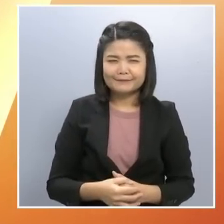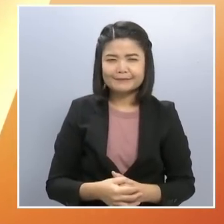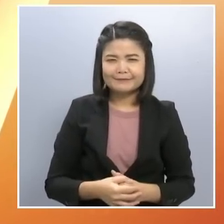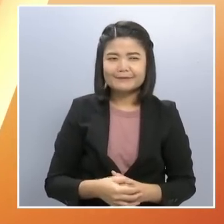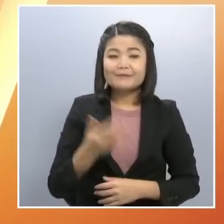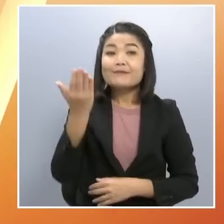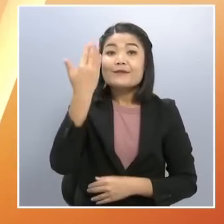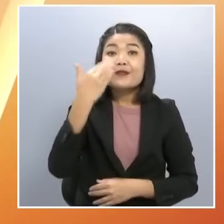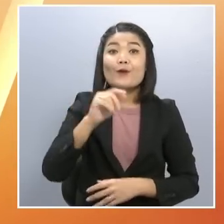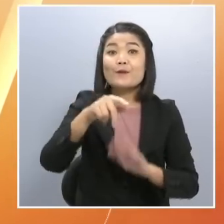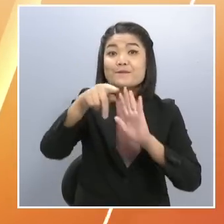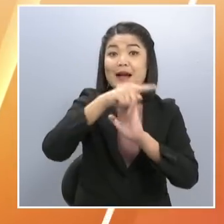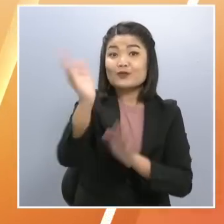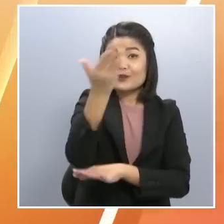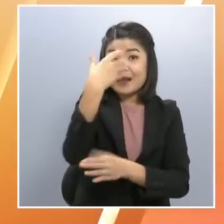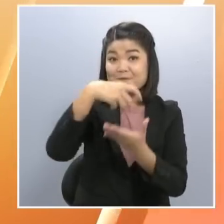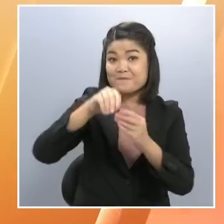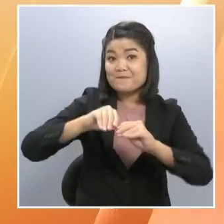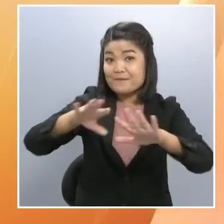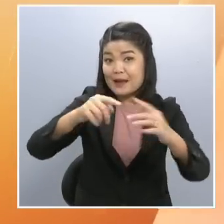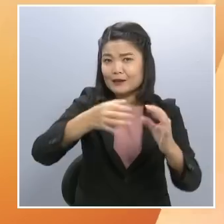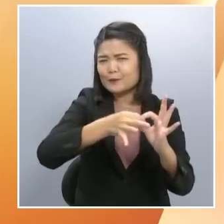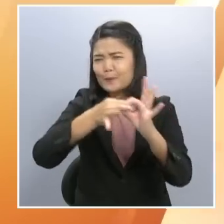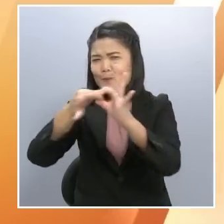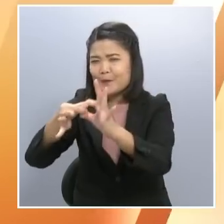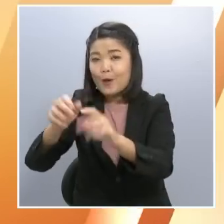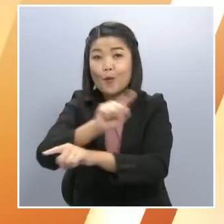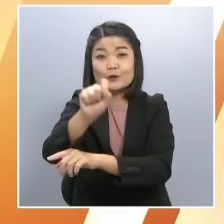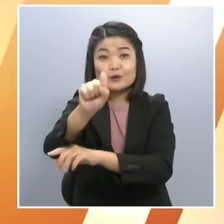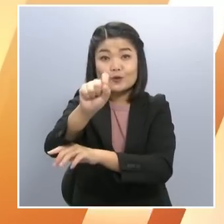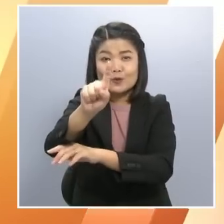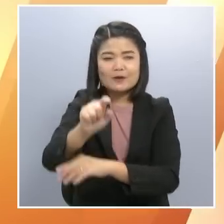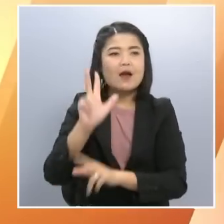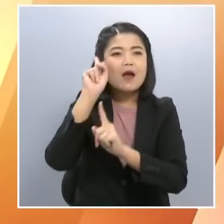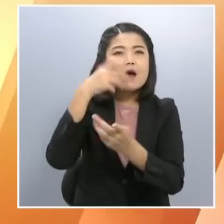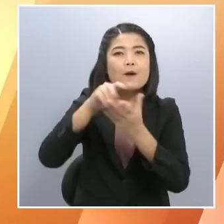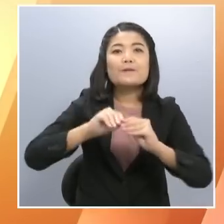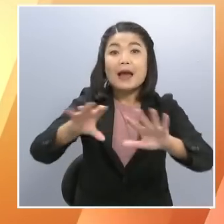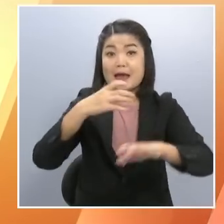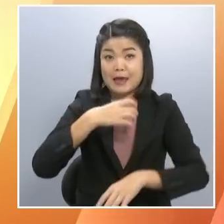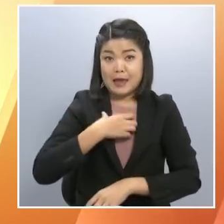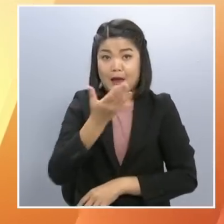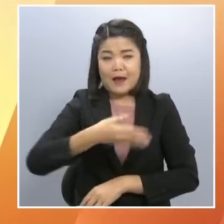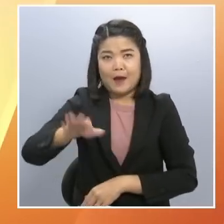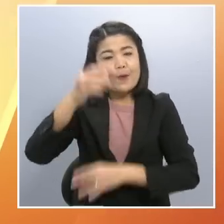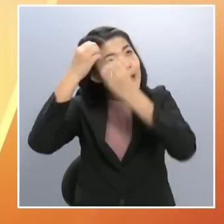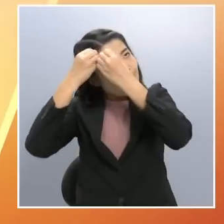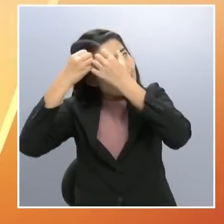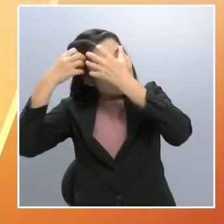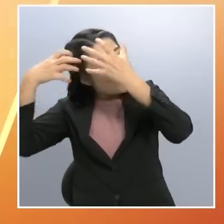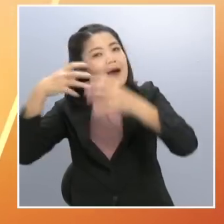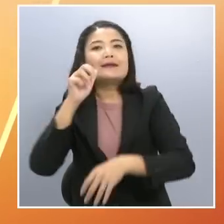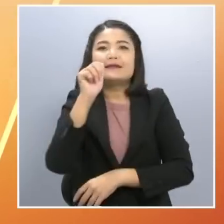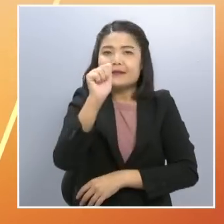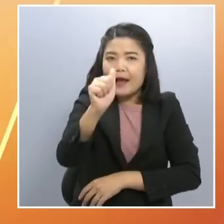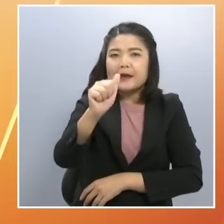ตอนเช้าแล้วก็ต่อเนื่องไปถึงวันศุกร์ผมเนี่ยเปิดรายการด้วยประเด็นนี้เลยเพราะอยากให้ท่านผู้ชมมีความหวังไม่ใช่อะไรหรอกแต่ก็